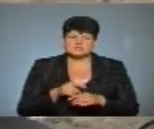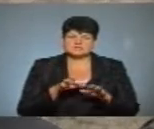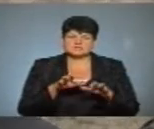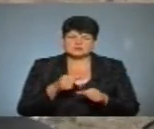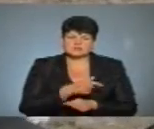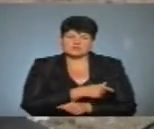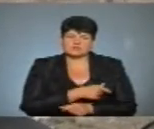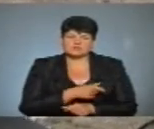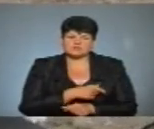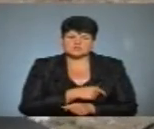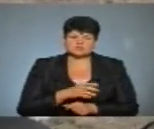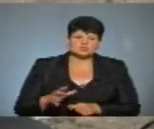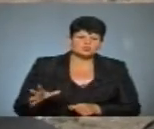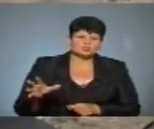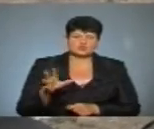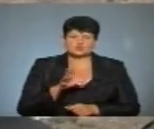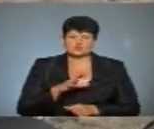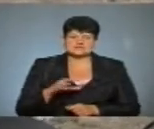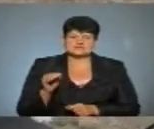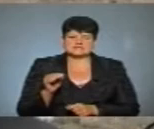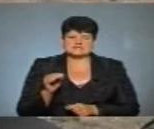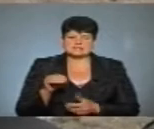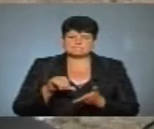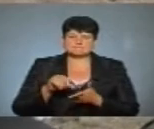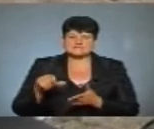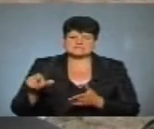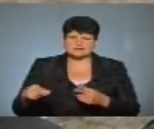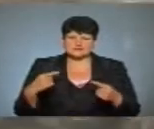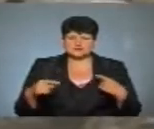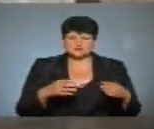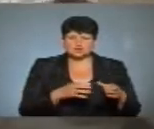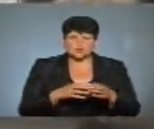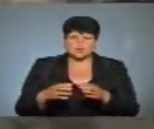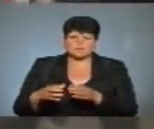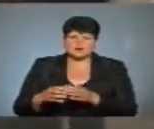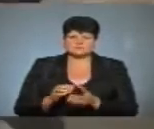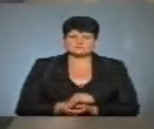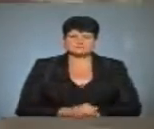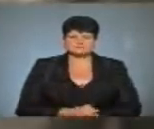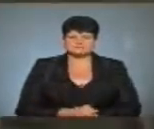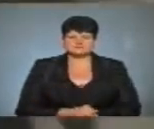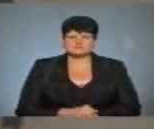пов'язку з усіх представників іншої команди.